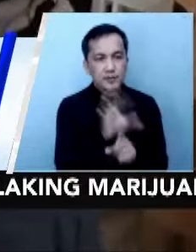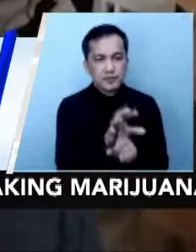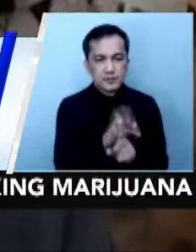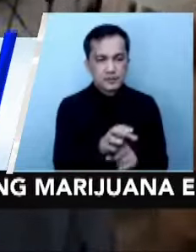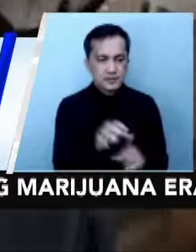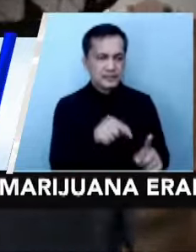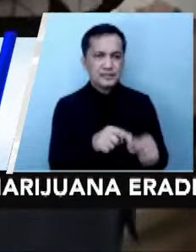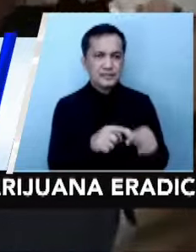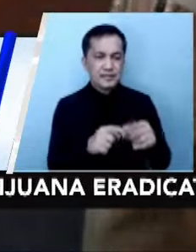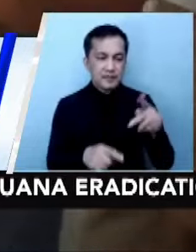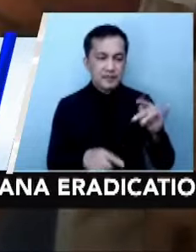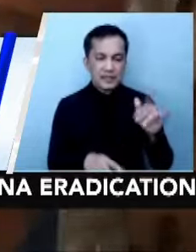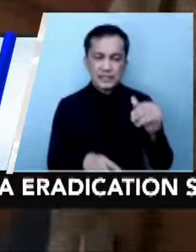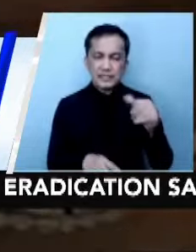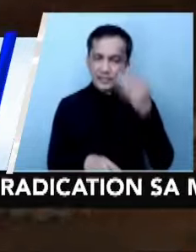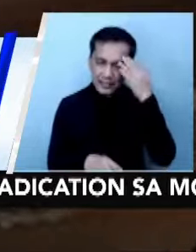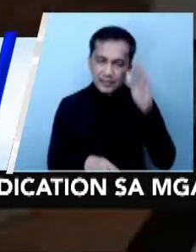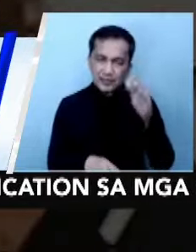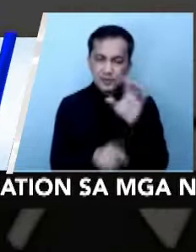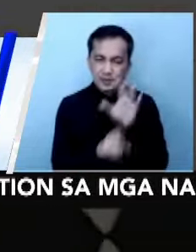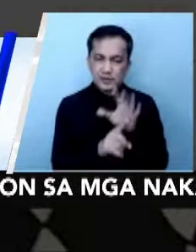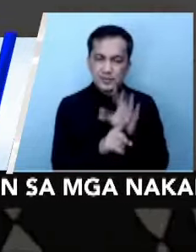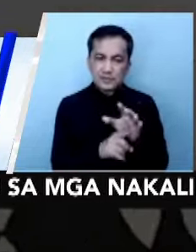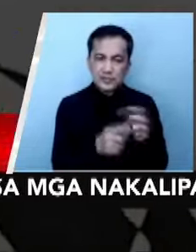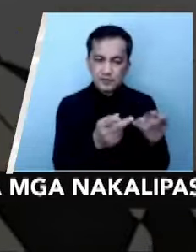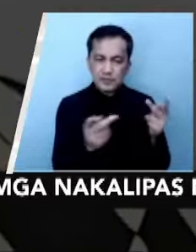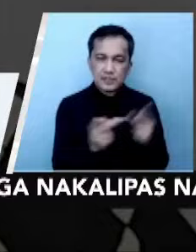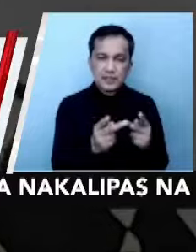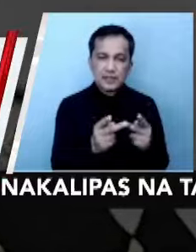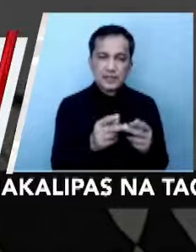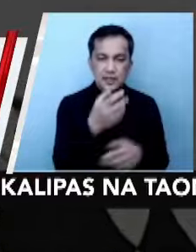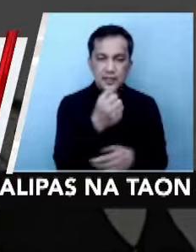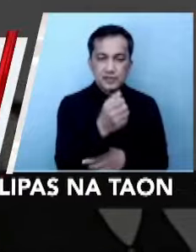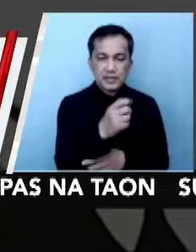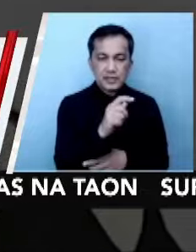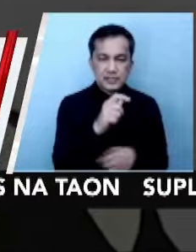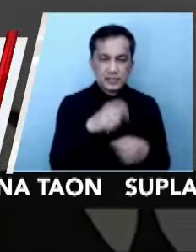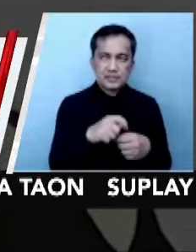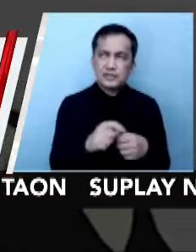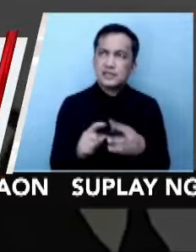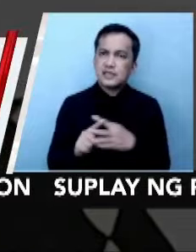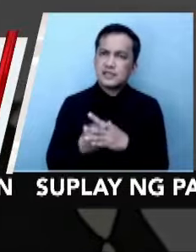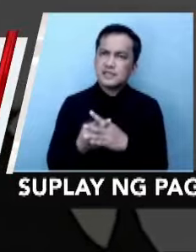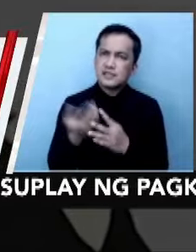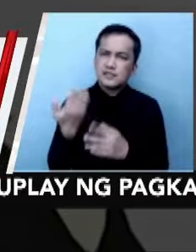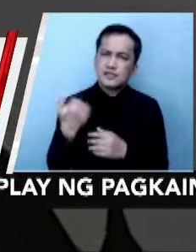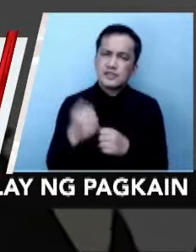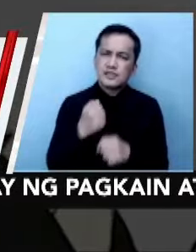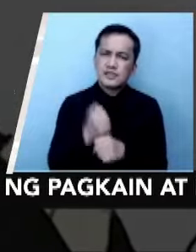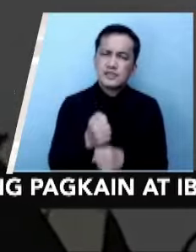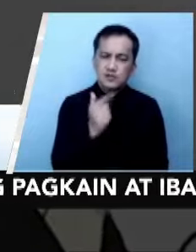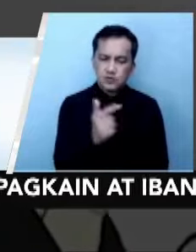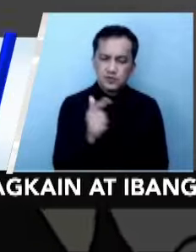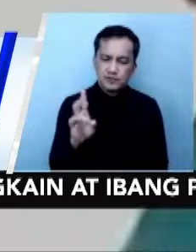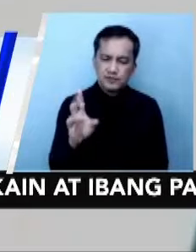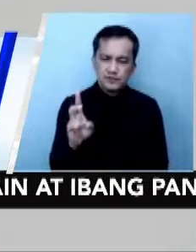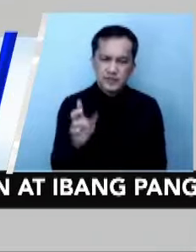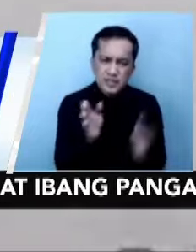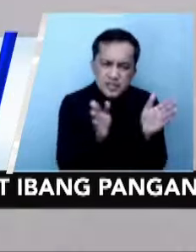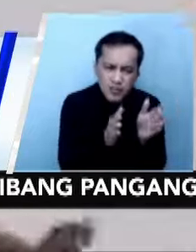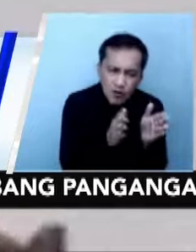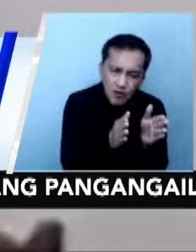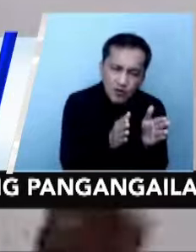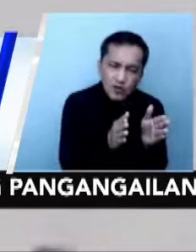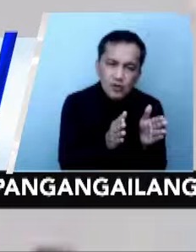sa lugar nila ang milk tea. Nag-start po ako year 2017. Small lang siya talaga eh. As